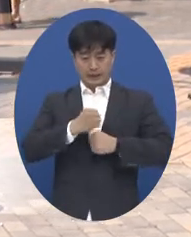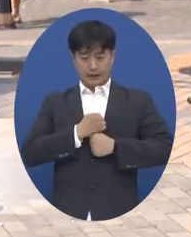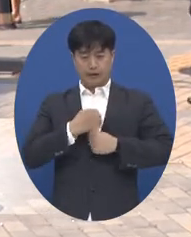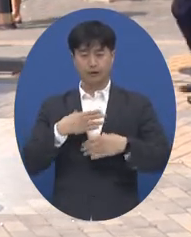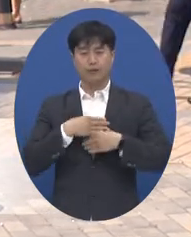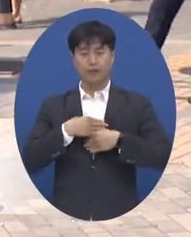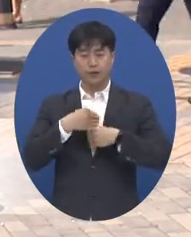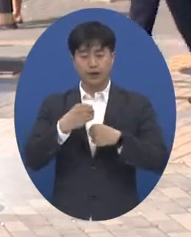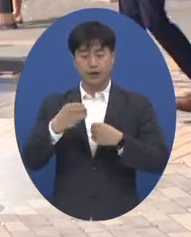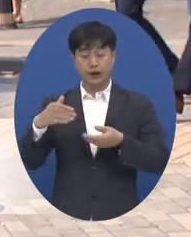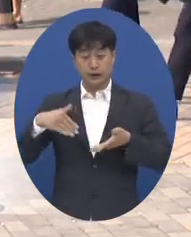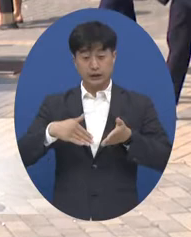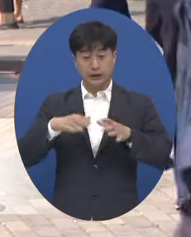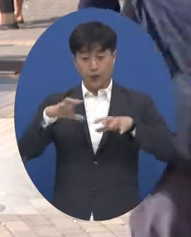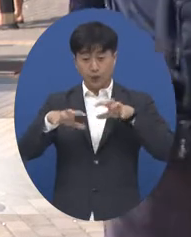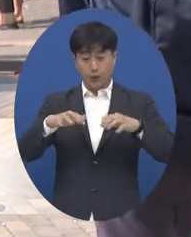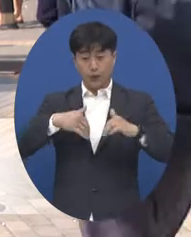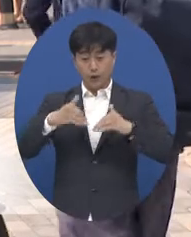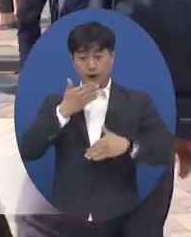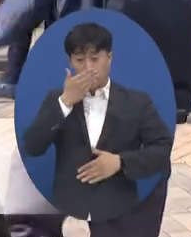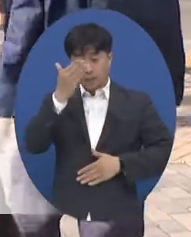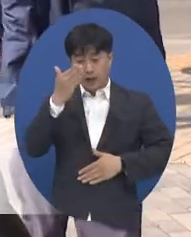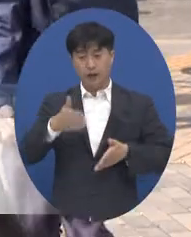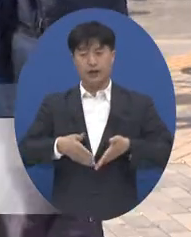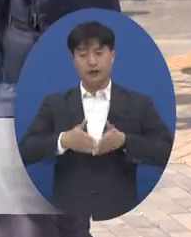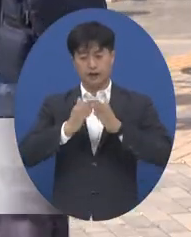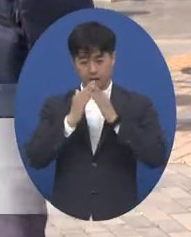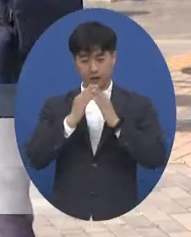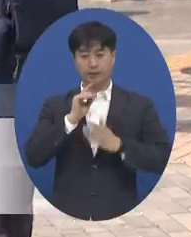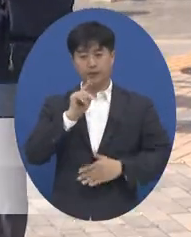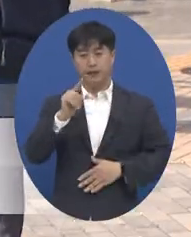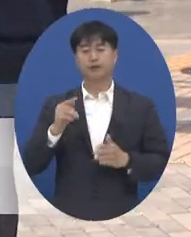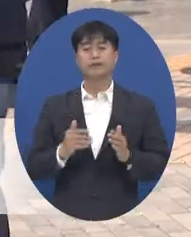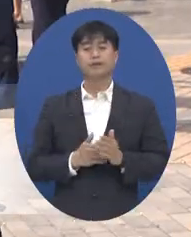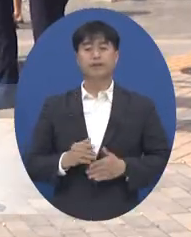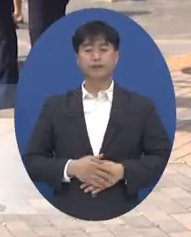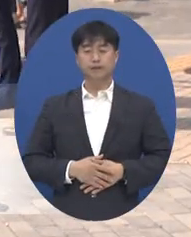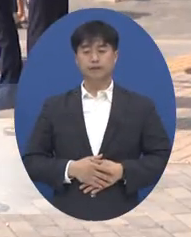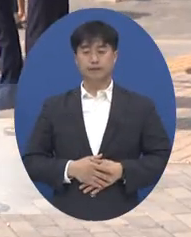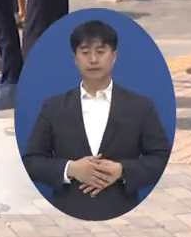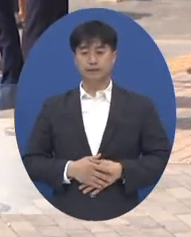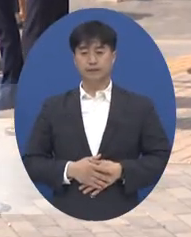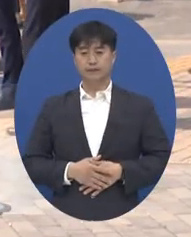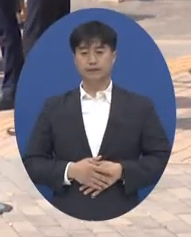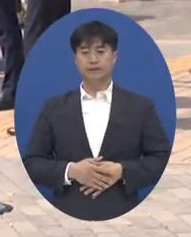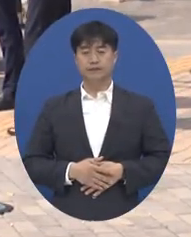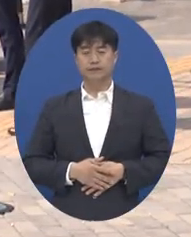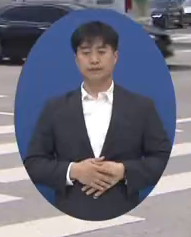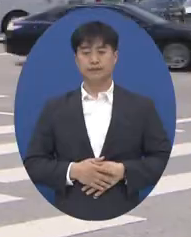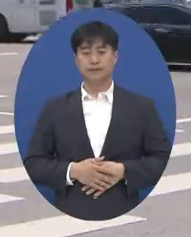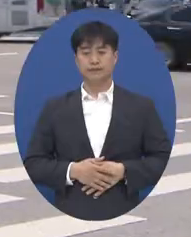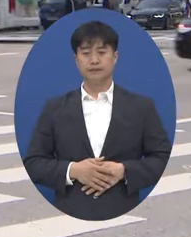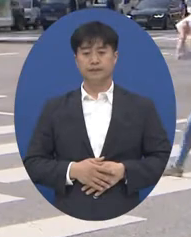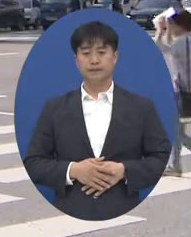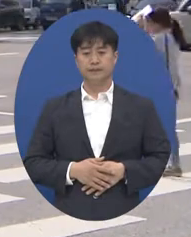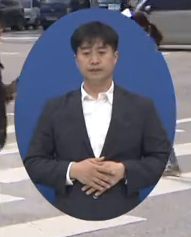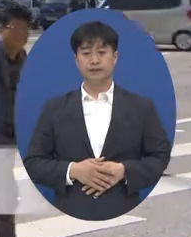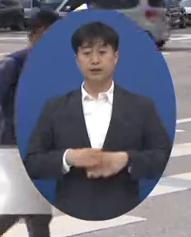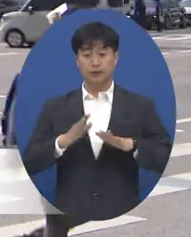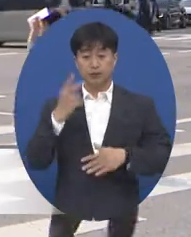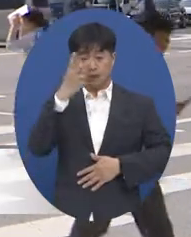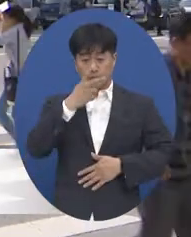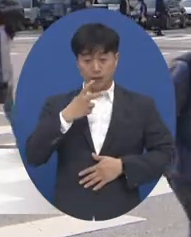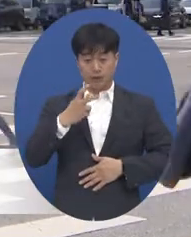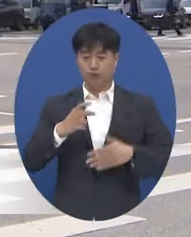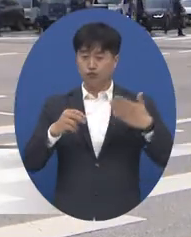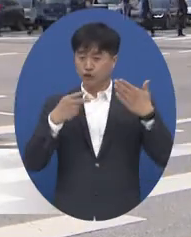보행자들도 안전하고 편안하게 시내 곳곳을 다닐 수 있도록 조성하도록 하겠습니다. 이번